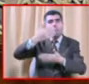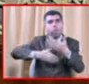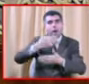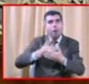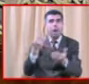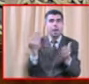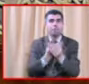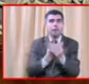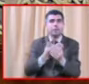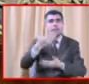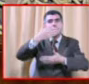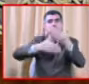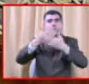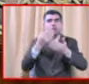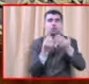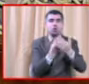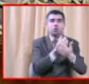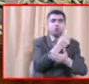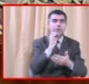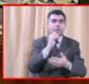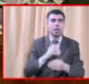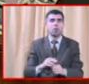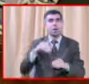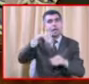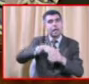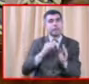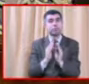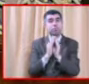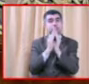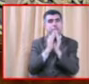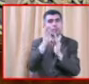الاستثناءات الاقليميه للسيدات والساده النواب المحترمين من فريق العداله والتنميه. يتفضل احد